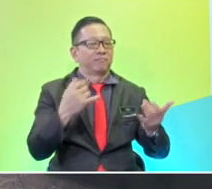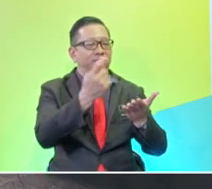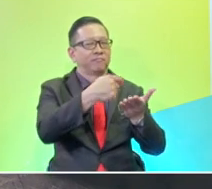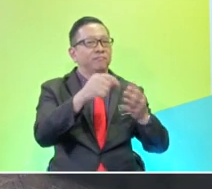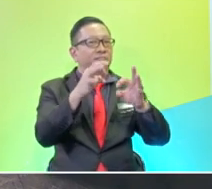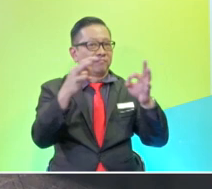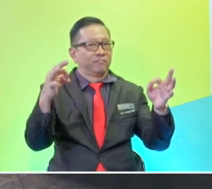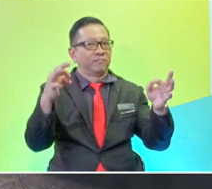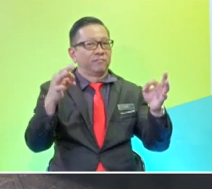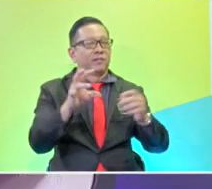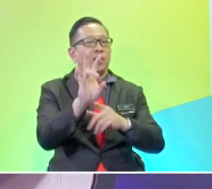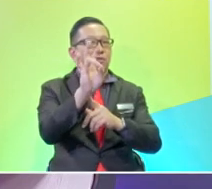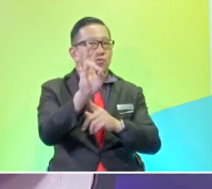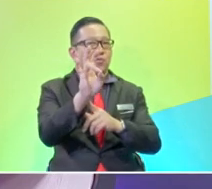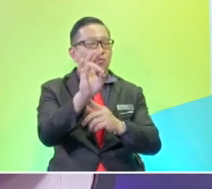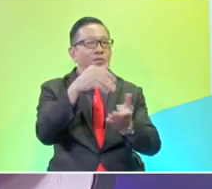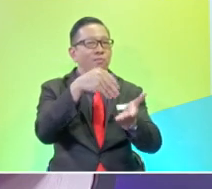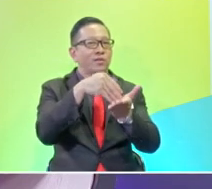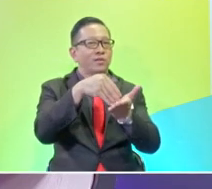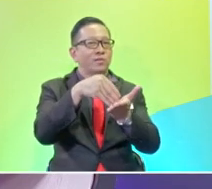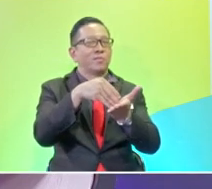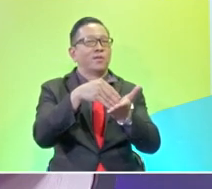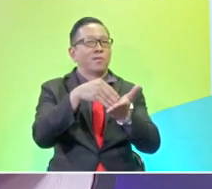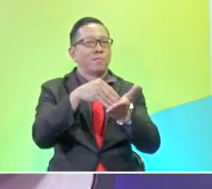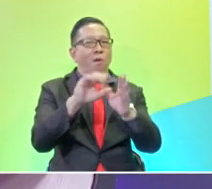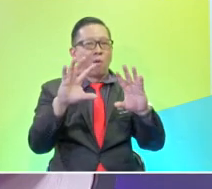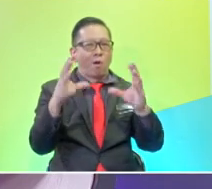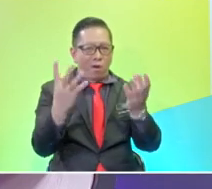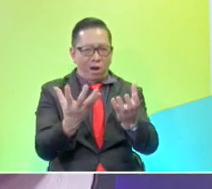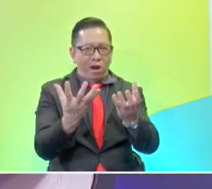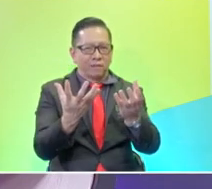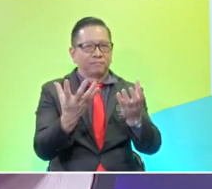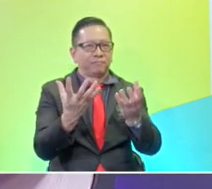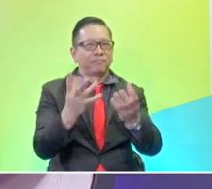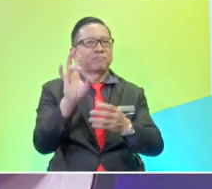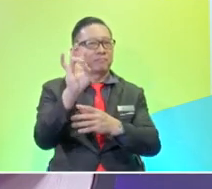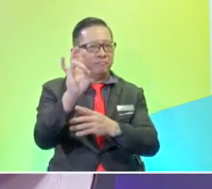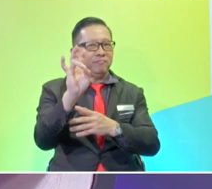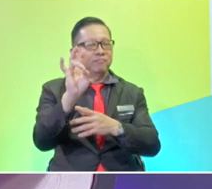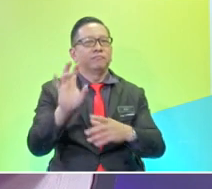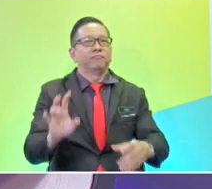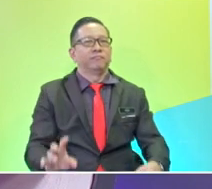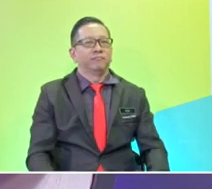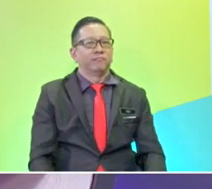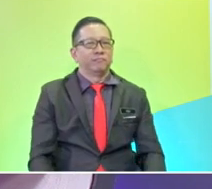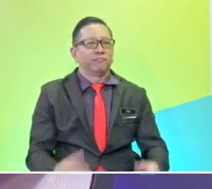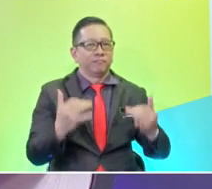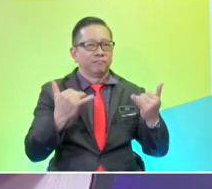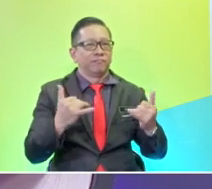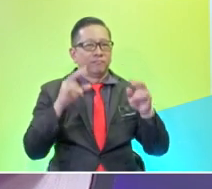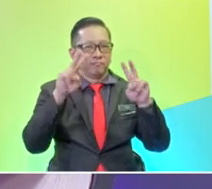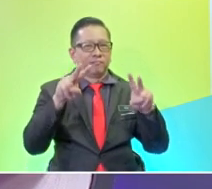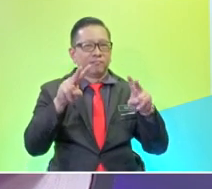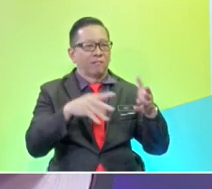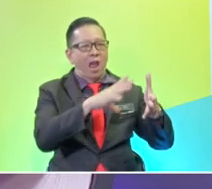tujuh biji bola Oke jadi ke sini 7 biji bola kita ada sekarang kita nak